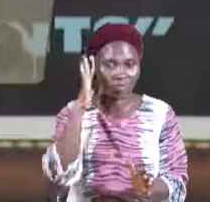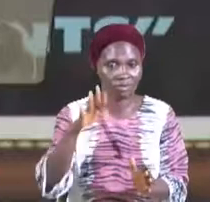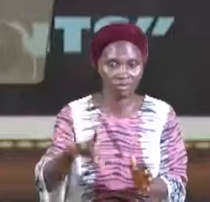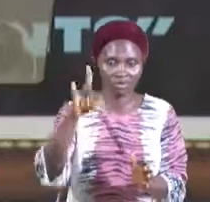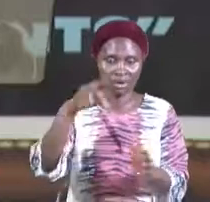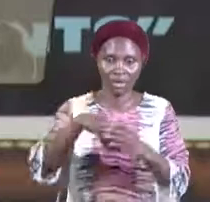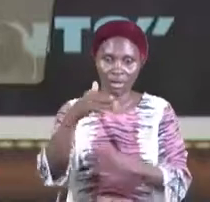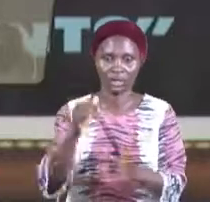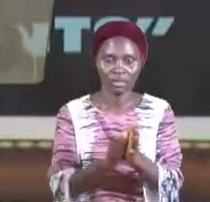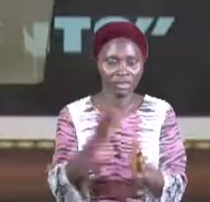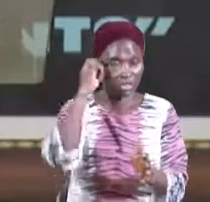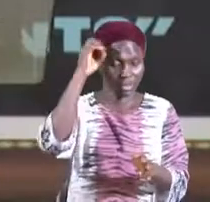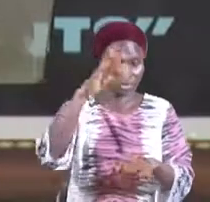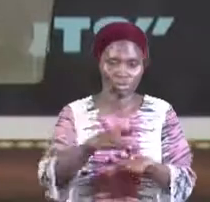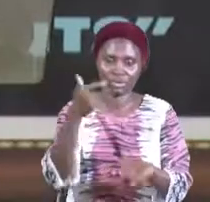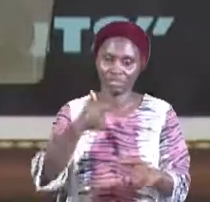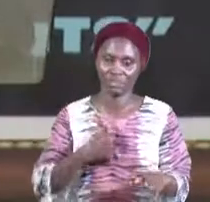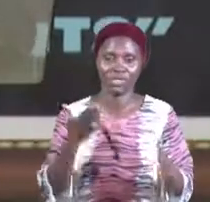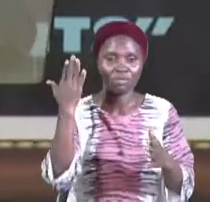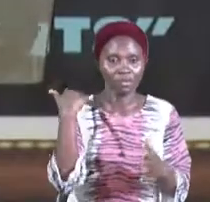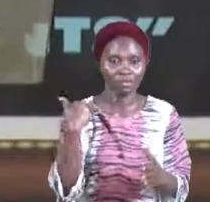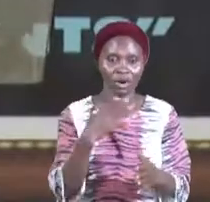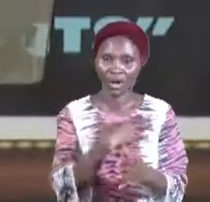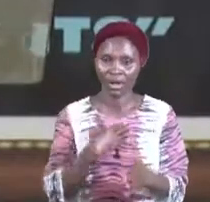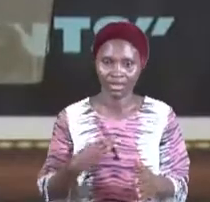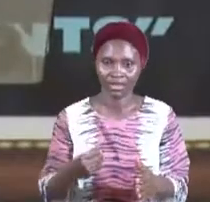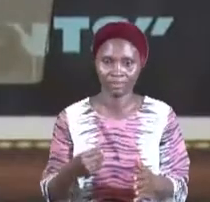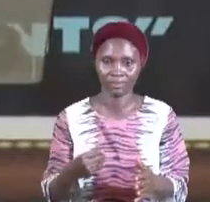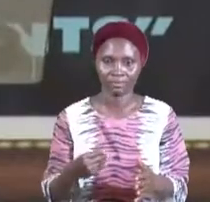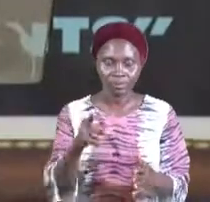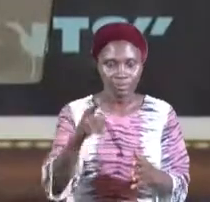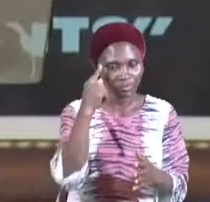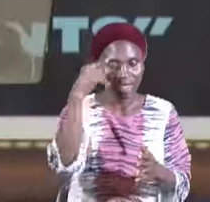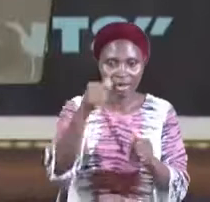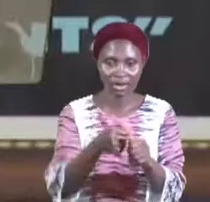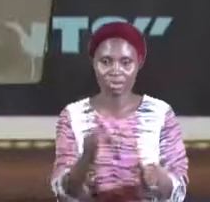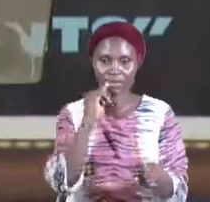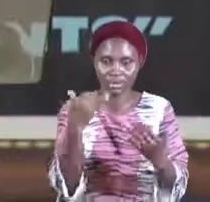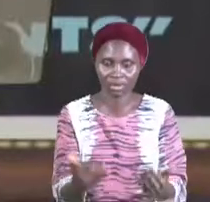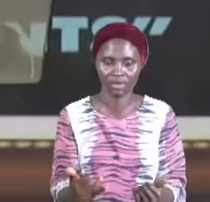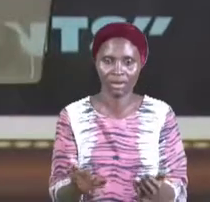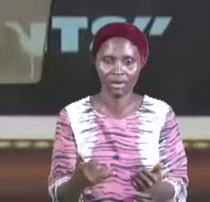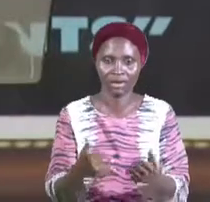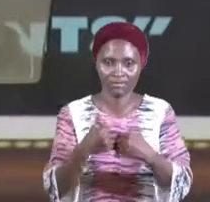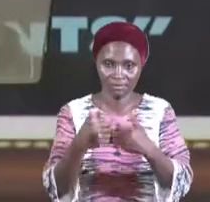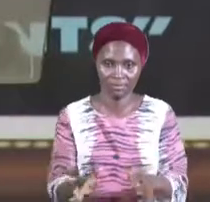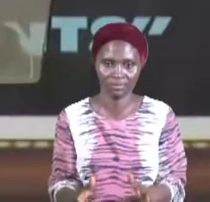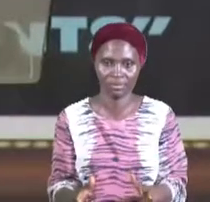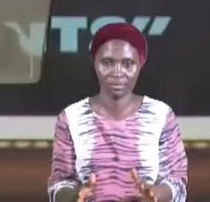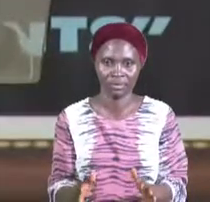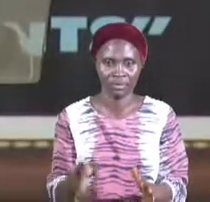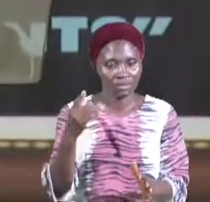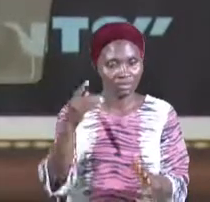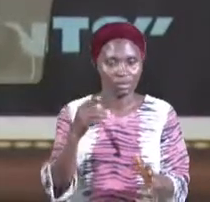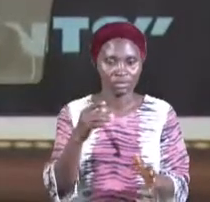m'a touché avant. Et si vous pensez que tout est fini maintenant, parce qu'il m'a touché la première fois, pour la première fois,